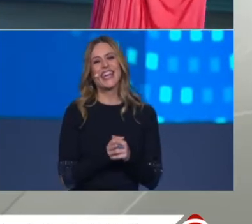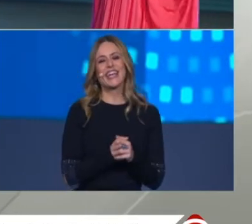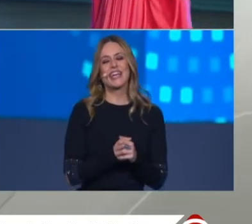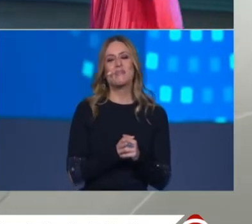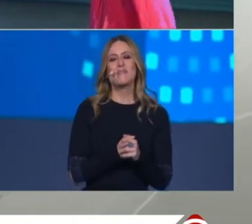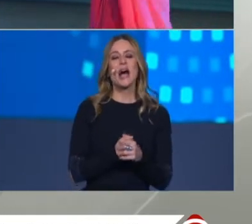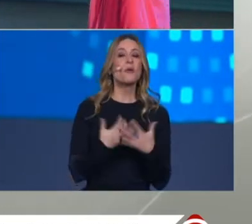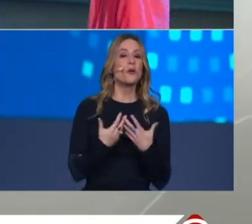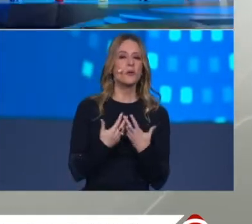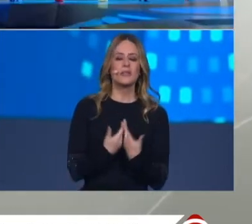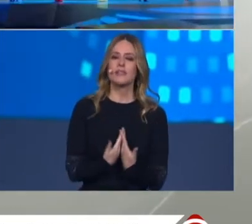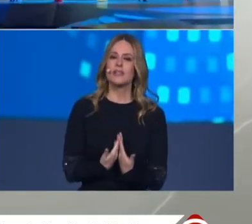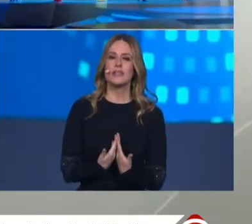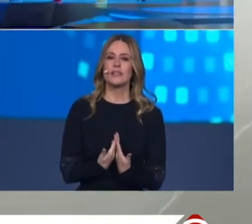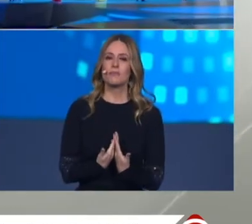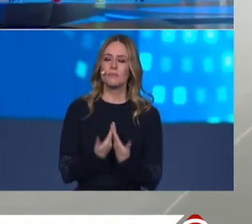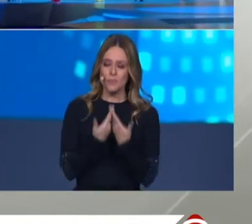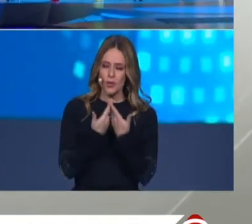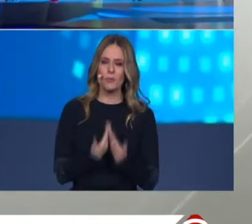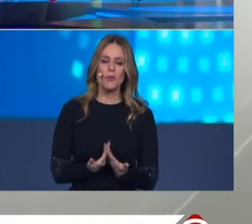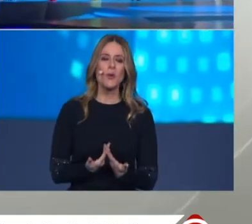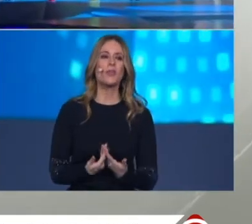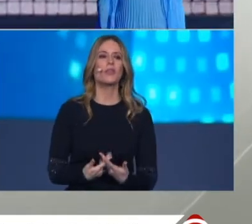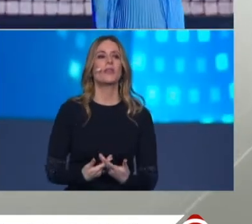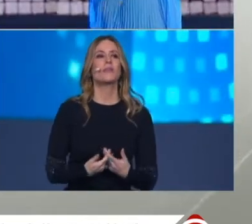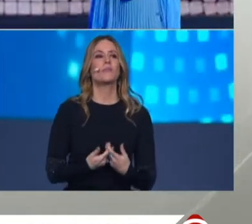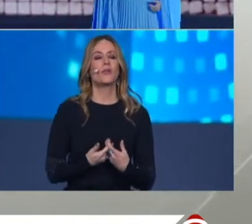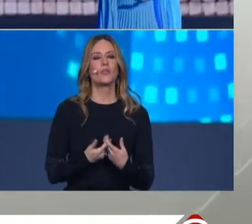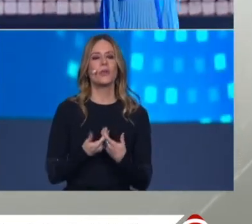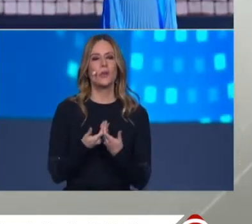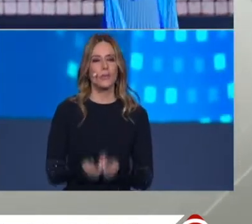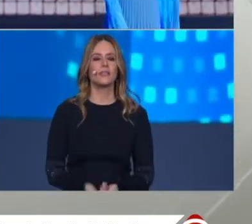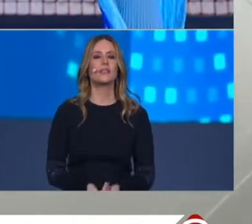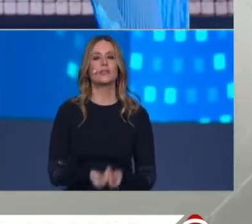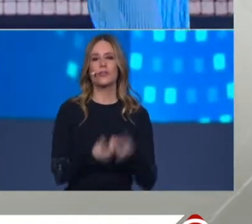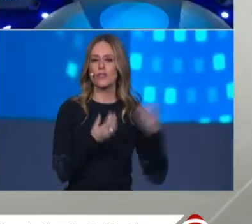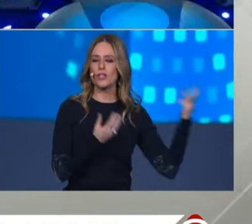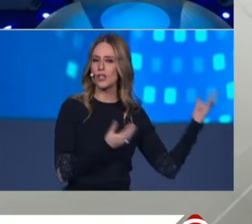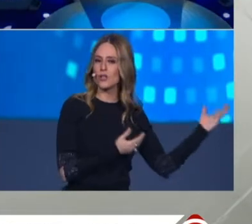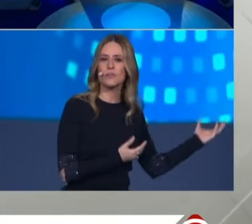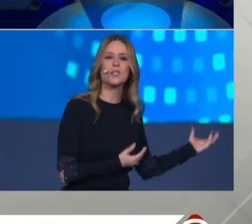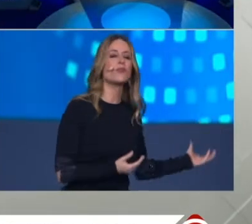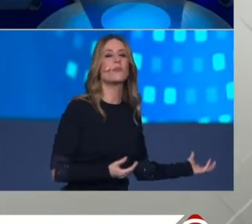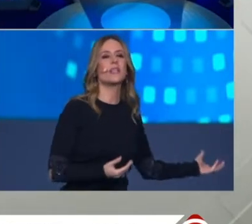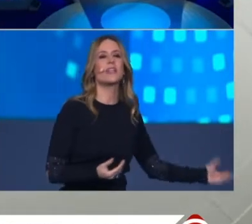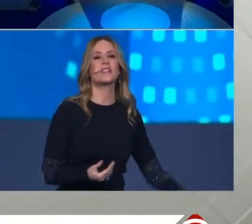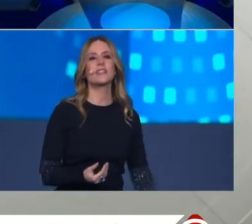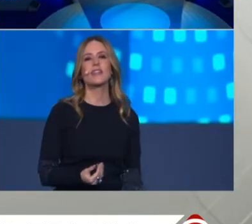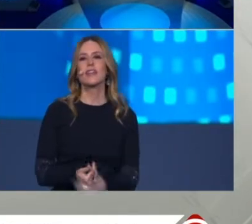اللي عرفته ايه اكتر الحاجات اللي كانت بتشوف انها كانت نقاط ضعف او انها مشاكل في هذا الملف؟